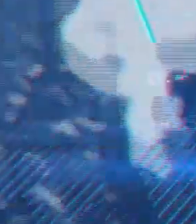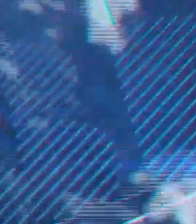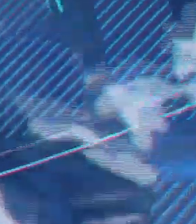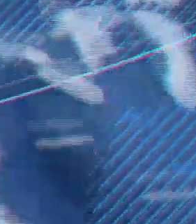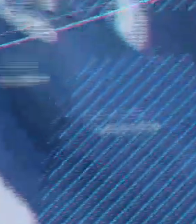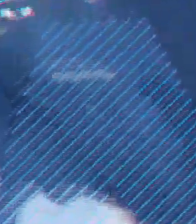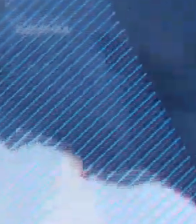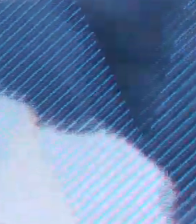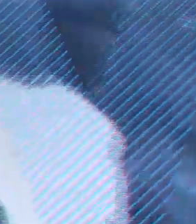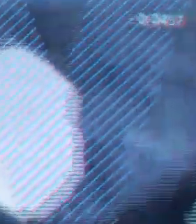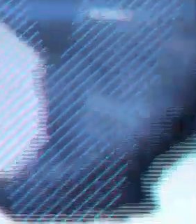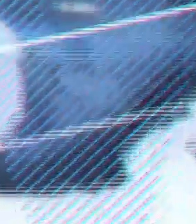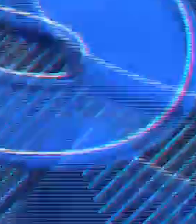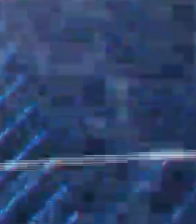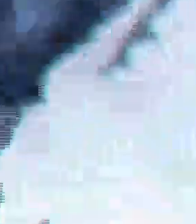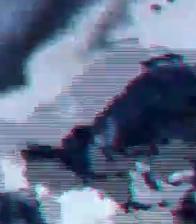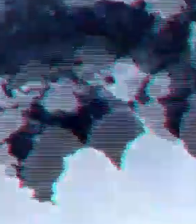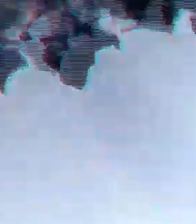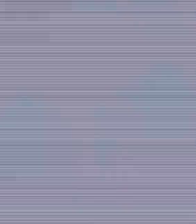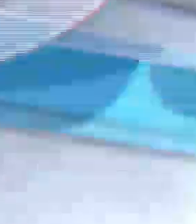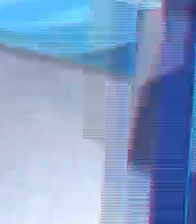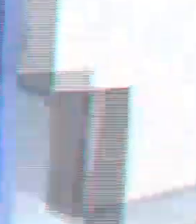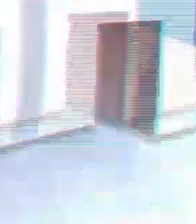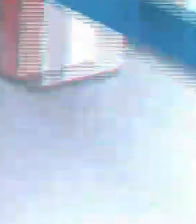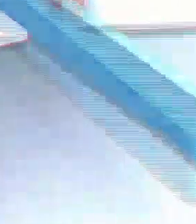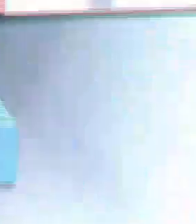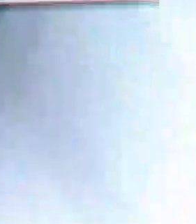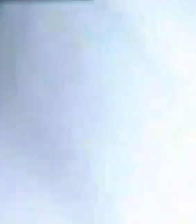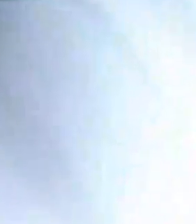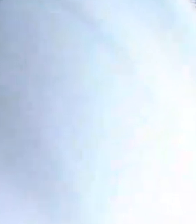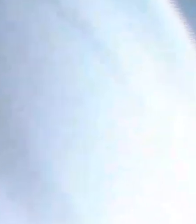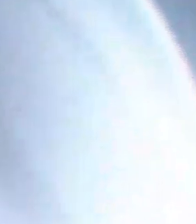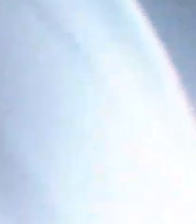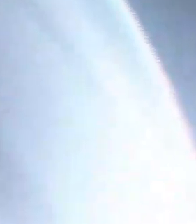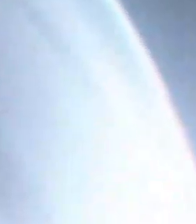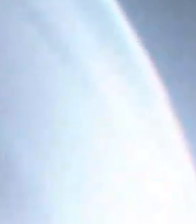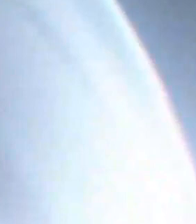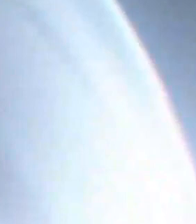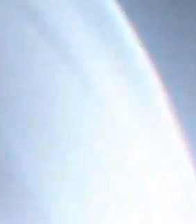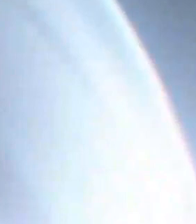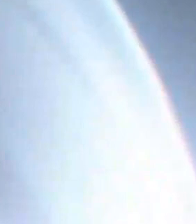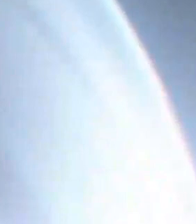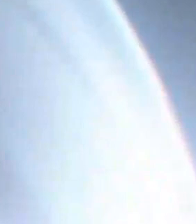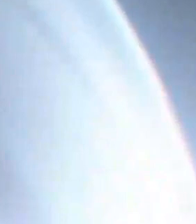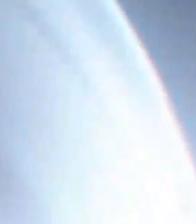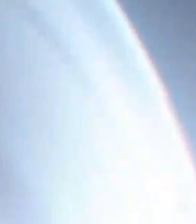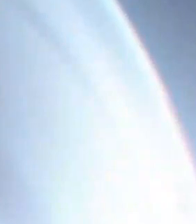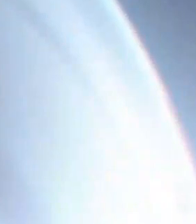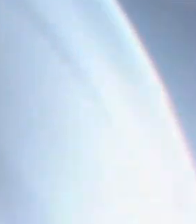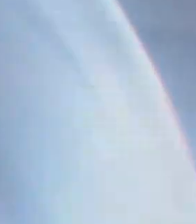으 으 yoona